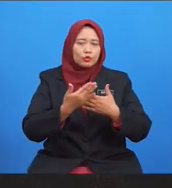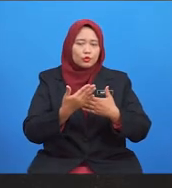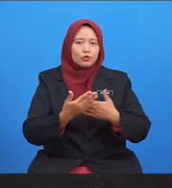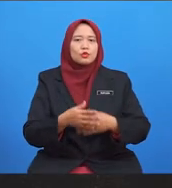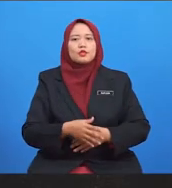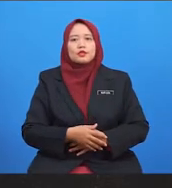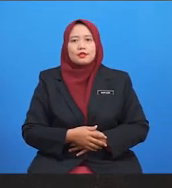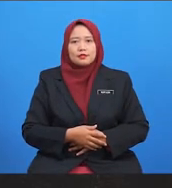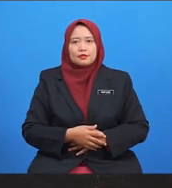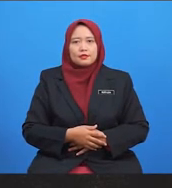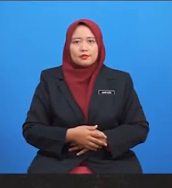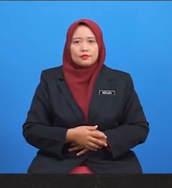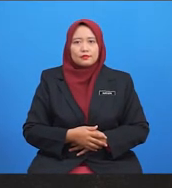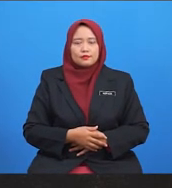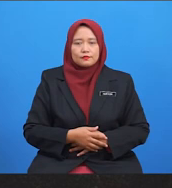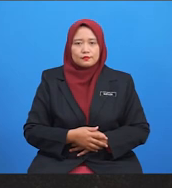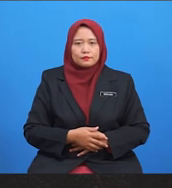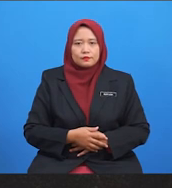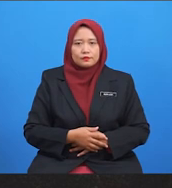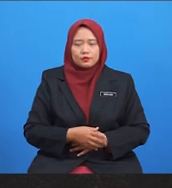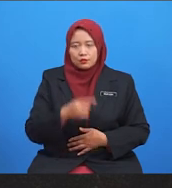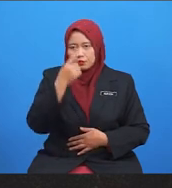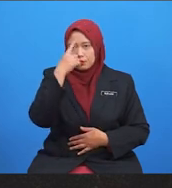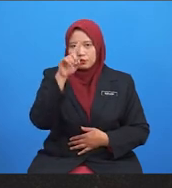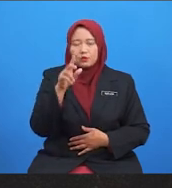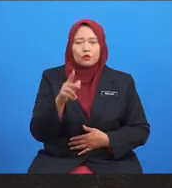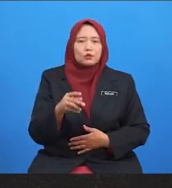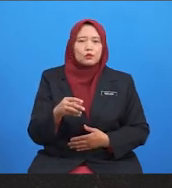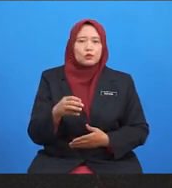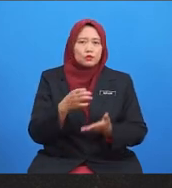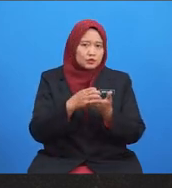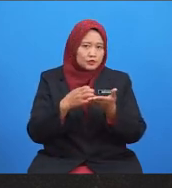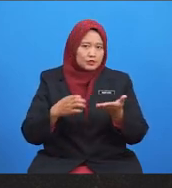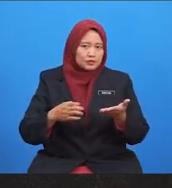Berikut adalah objektif pembelajaran kita pada hari ini.